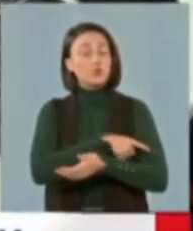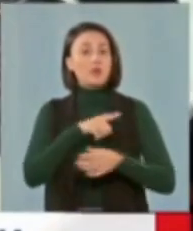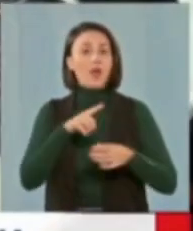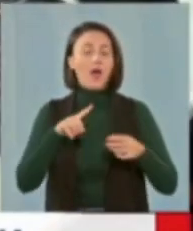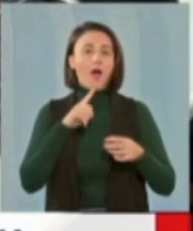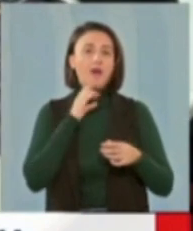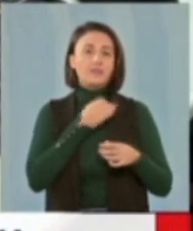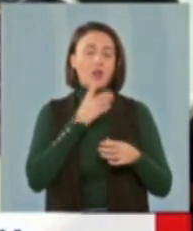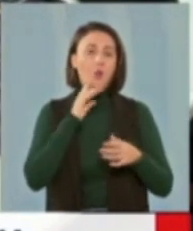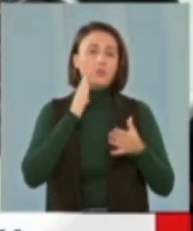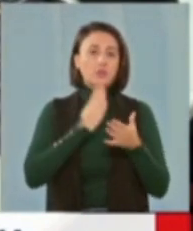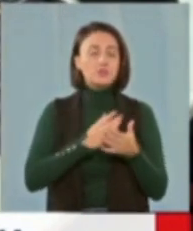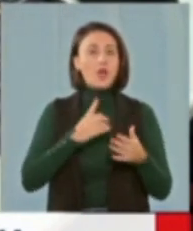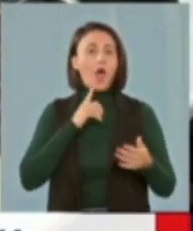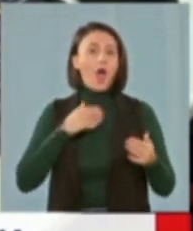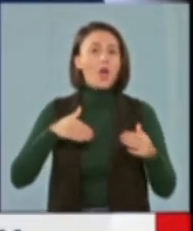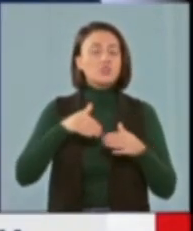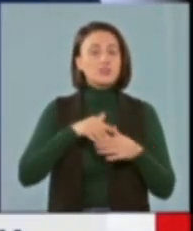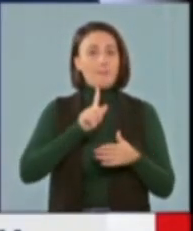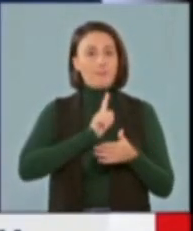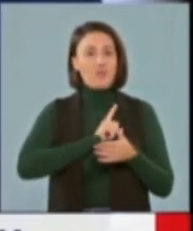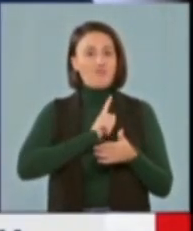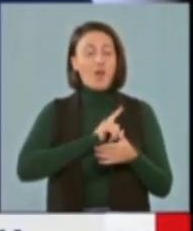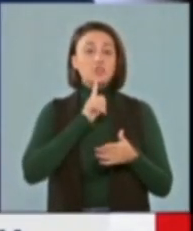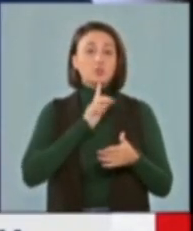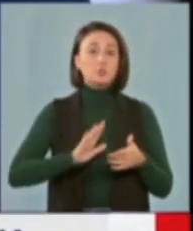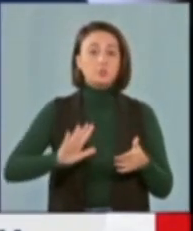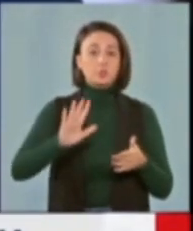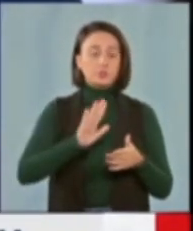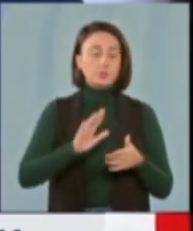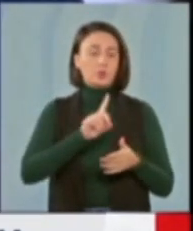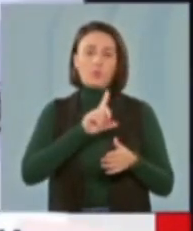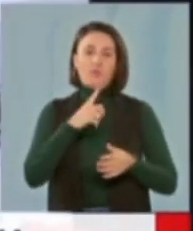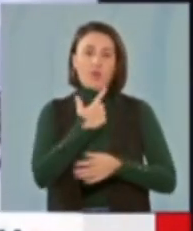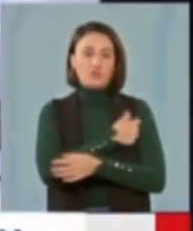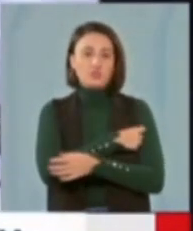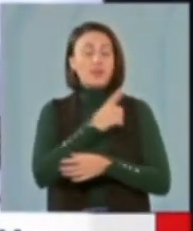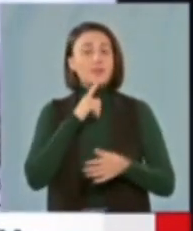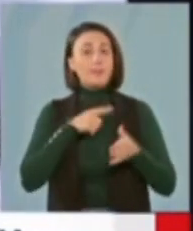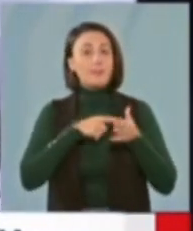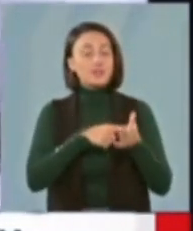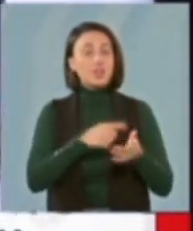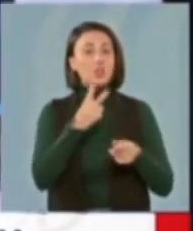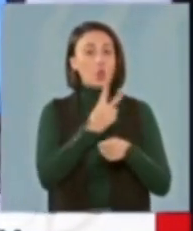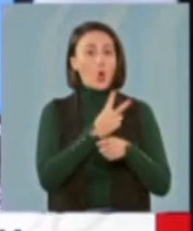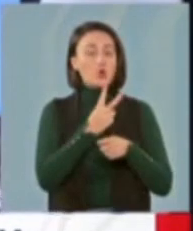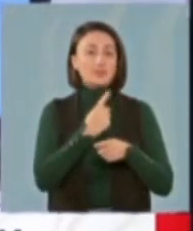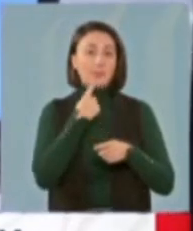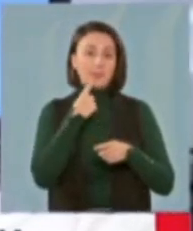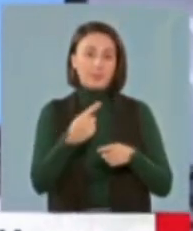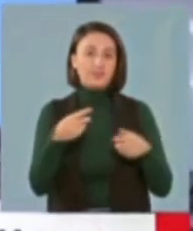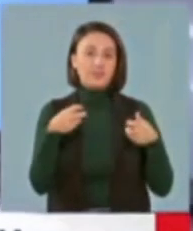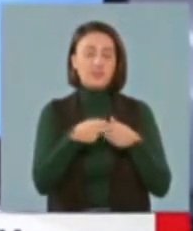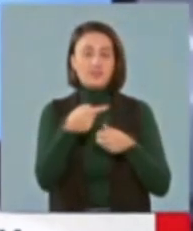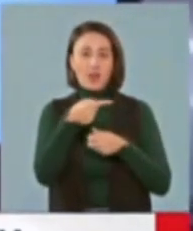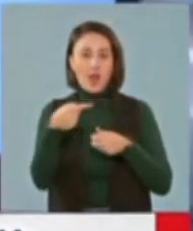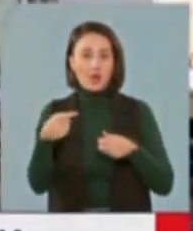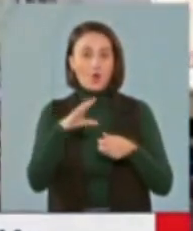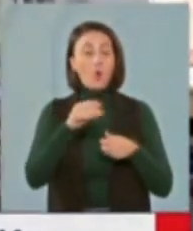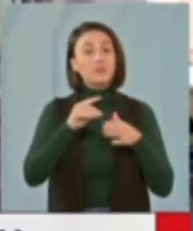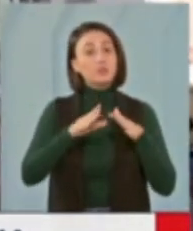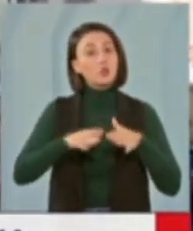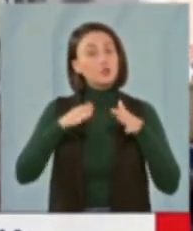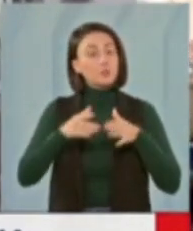de la Atena au decis ca angajații din Sectorul privat si cel public care nu sunt vaccinați să prezinte de două ori pe săptămână peste negative de copii